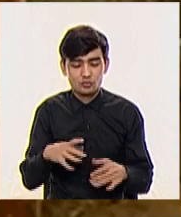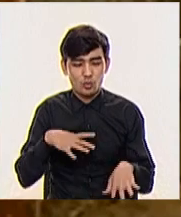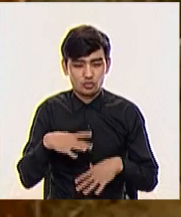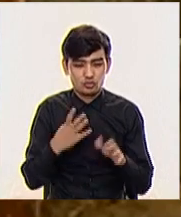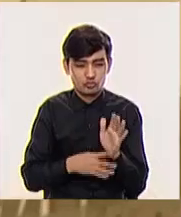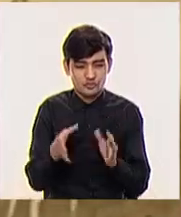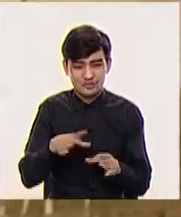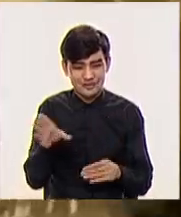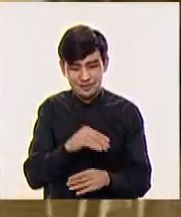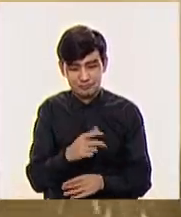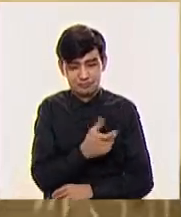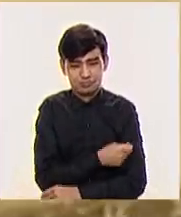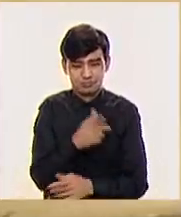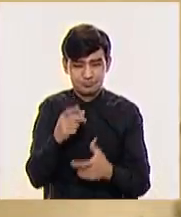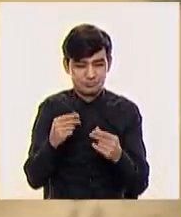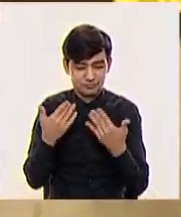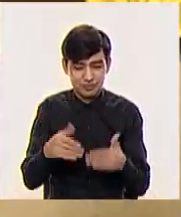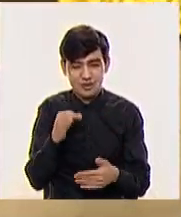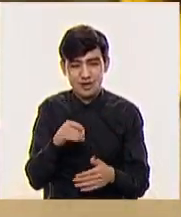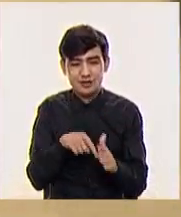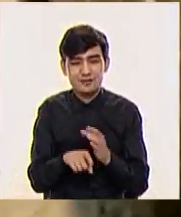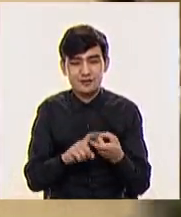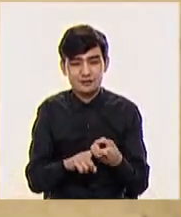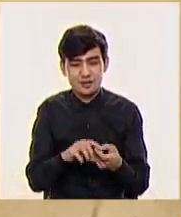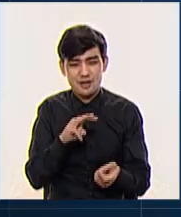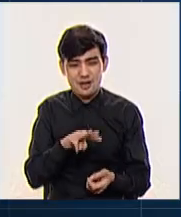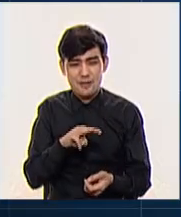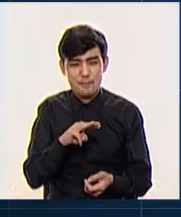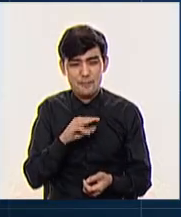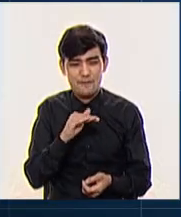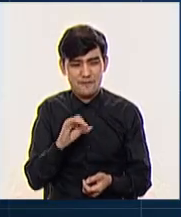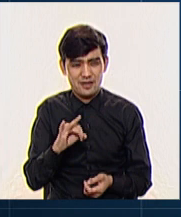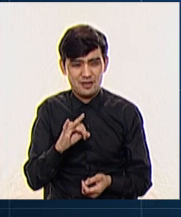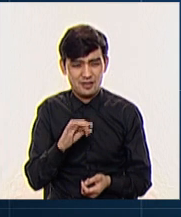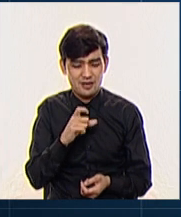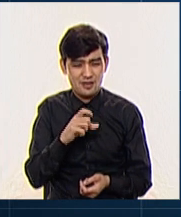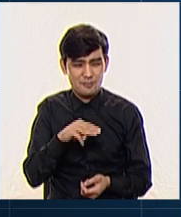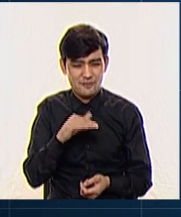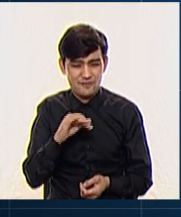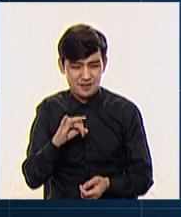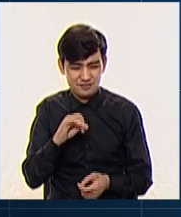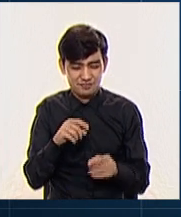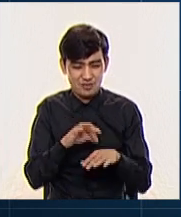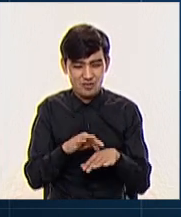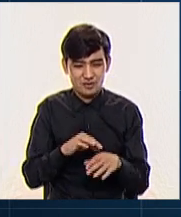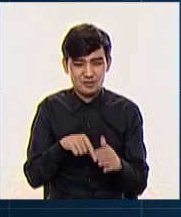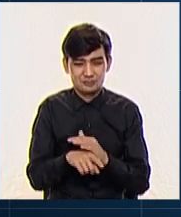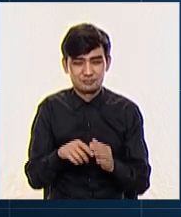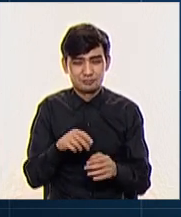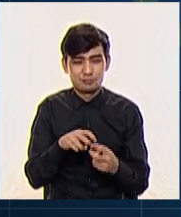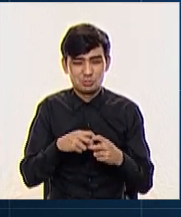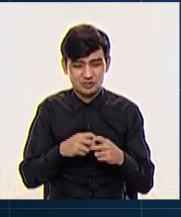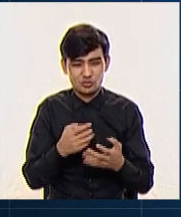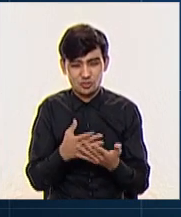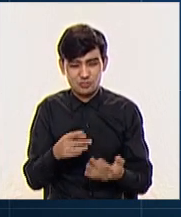Всех их вакцинировали. Среди симптомов эмфизематозного карбункула – хромота и отек мышц. Обычно